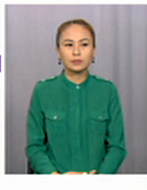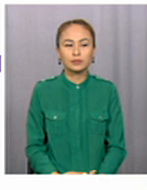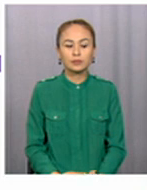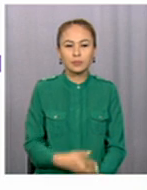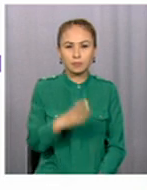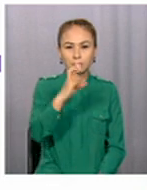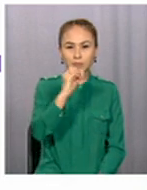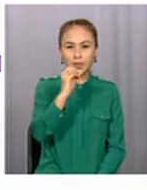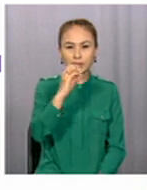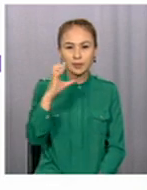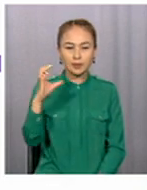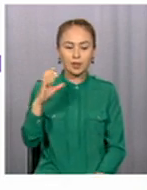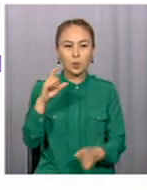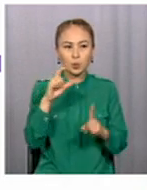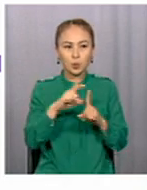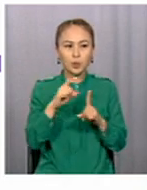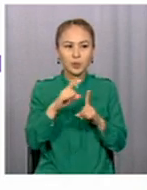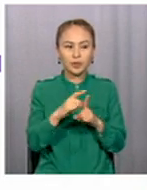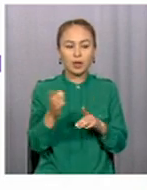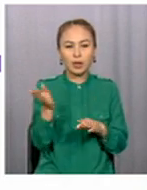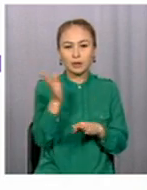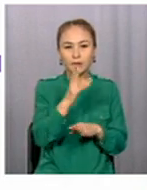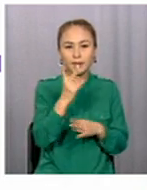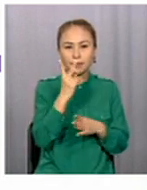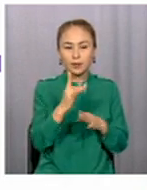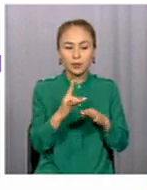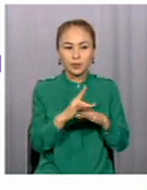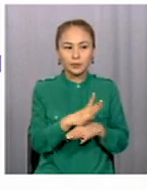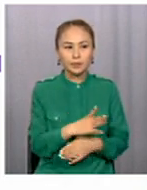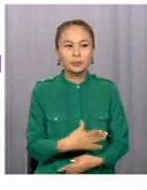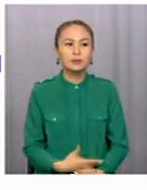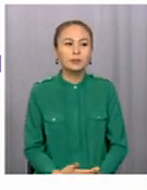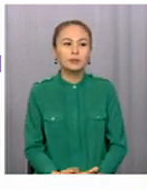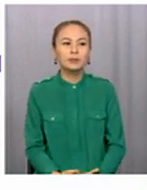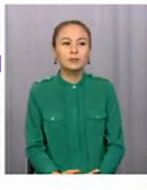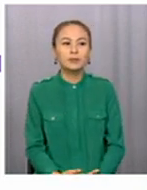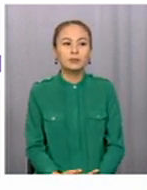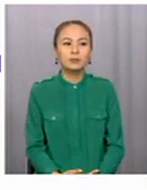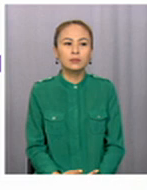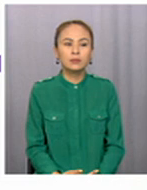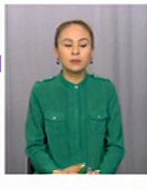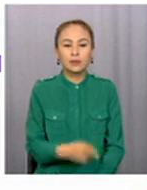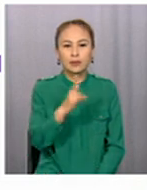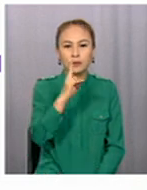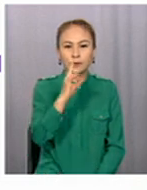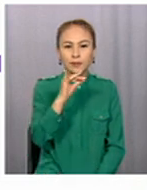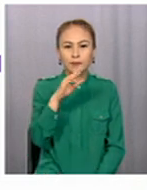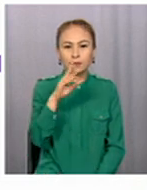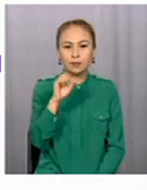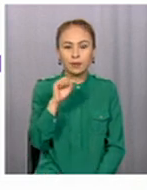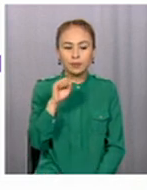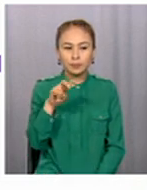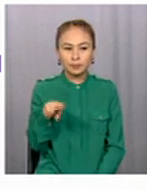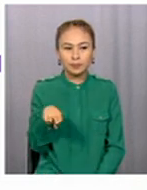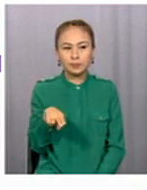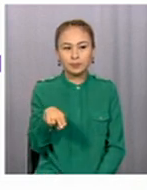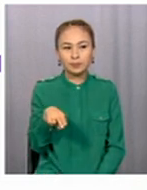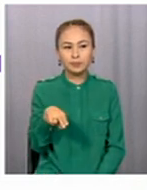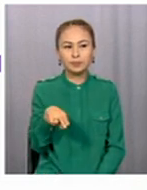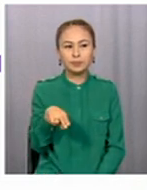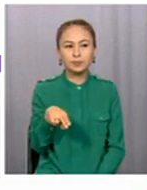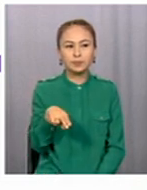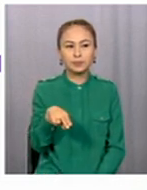Бес сөзінің алдынан екі әріпті, кітап сөзінің алдынан үш әріпті,